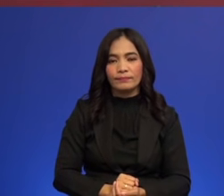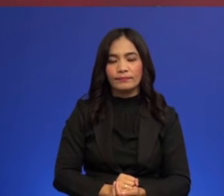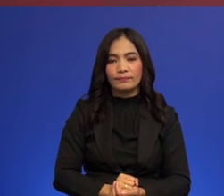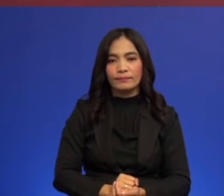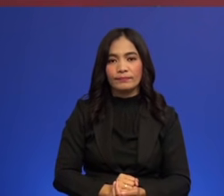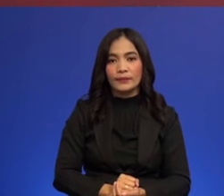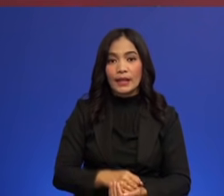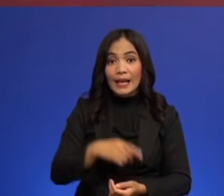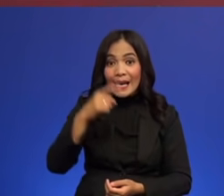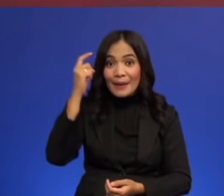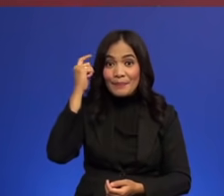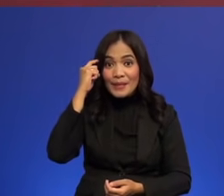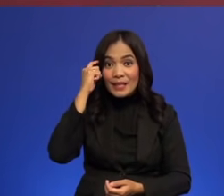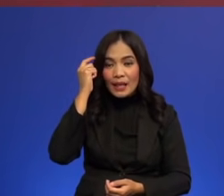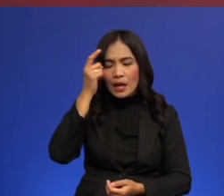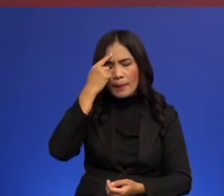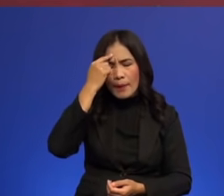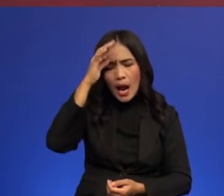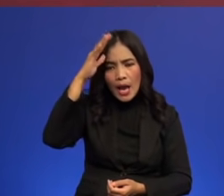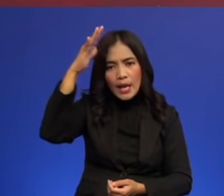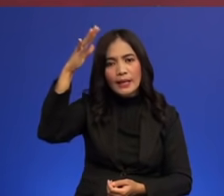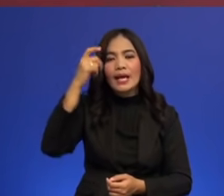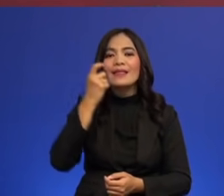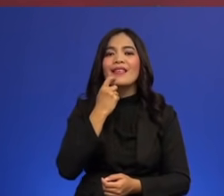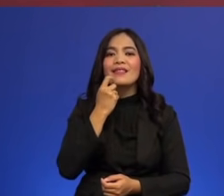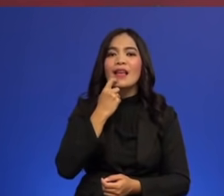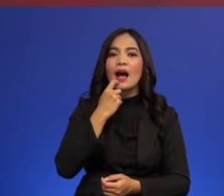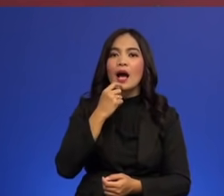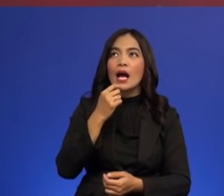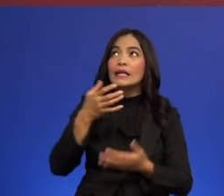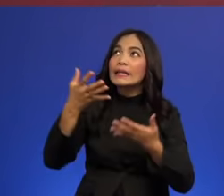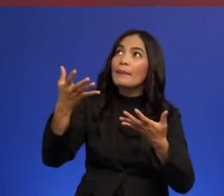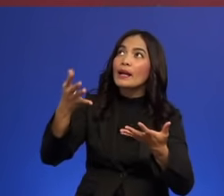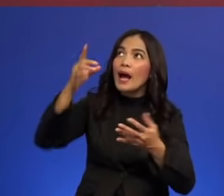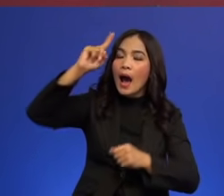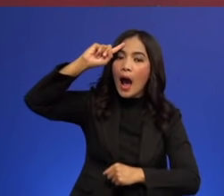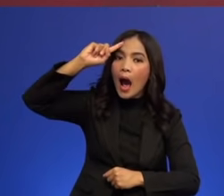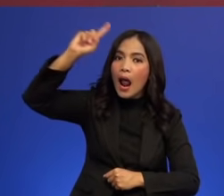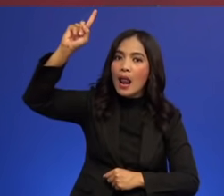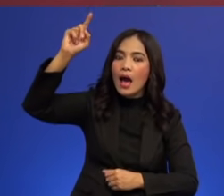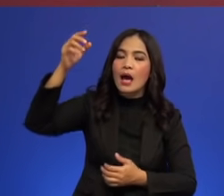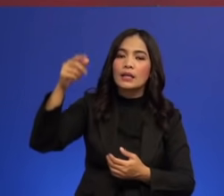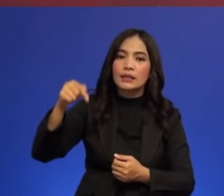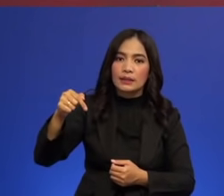dengan menghayati keberadaan Allah ini,